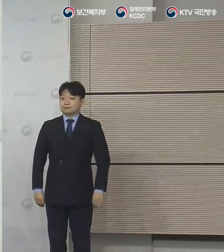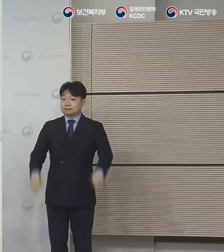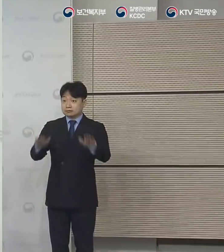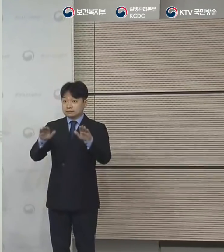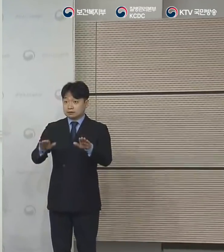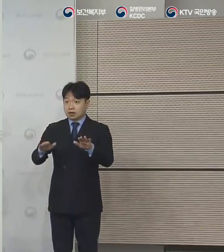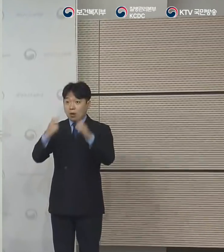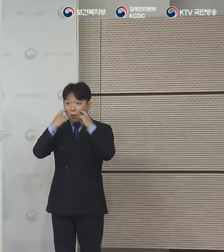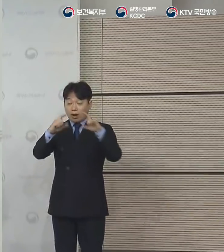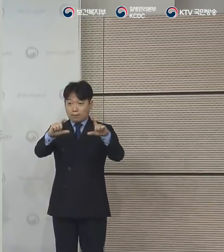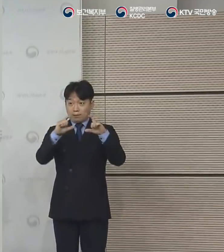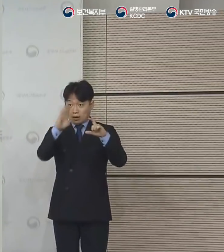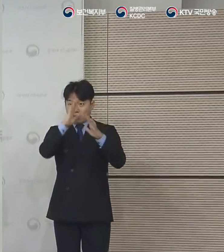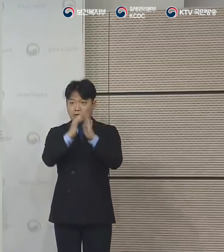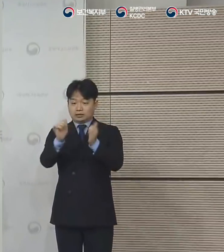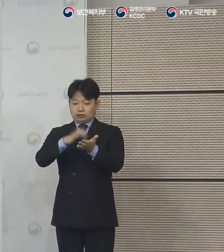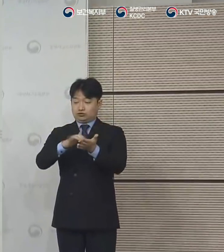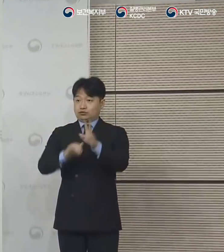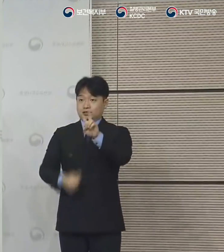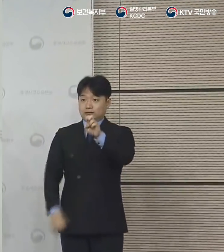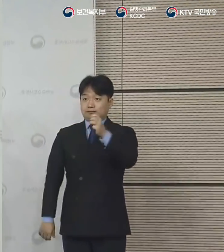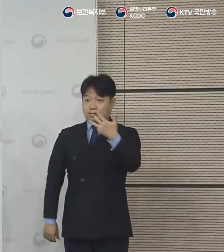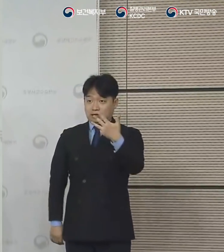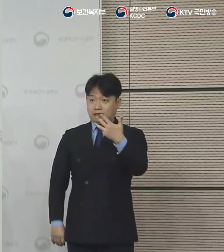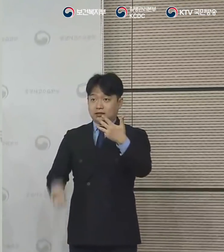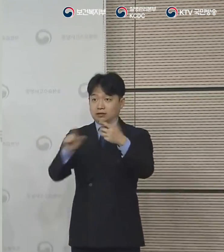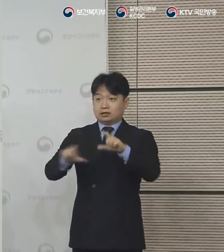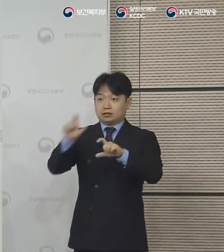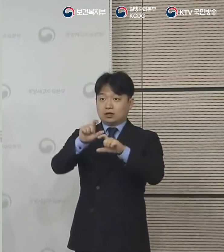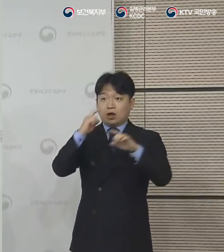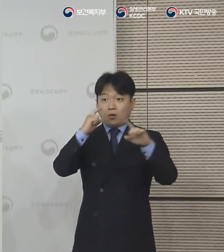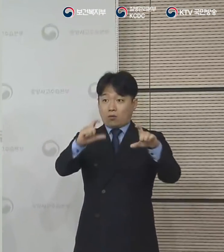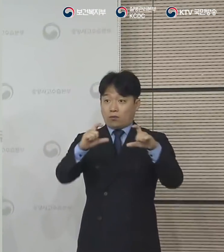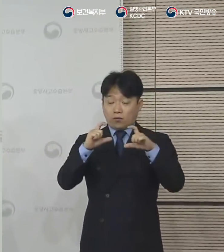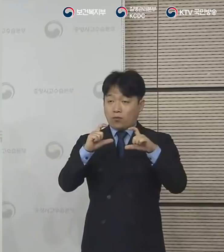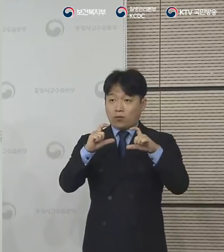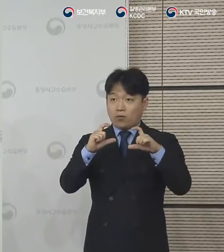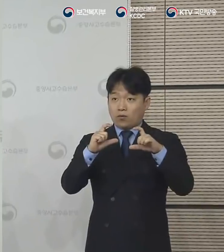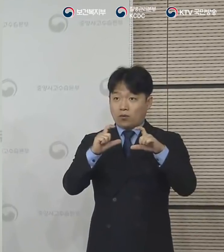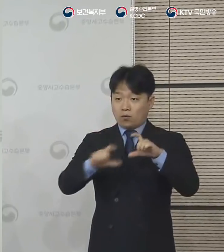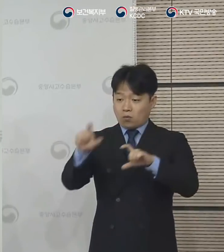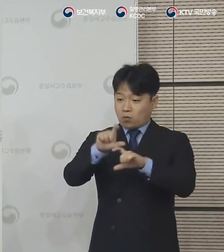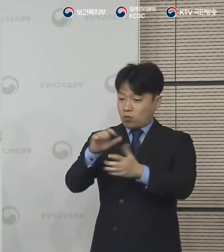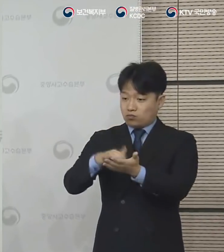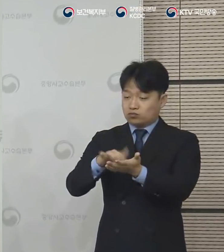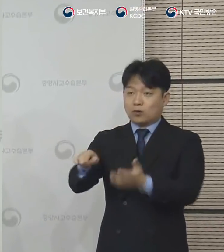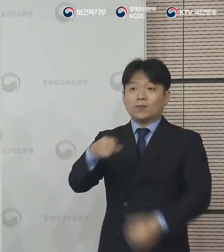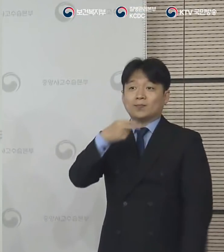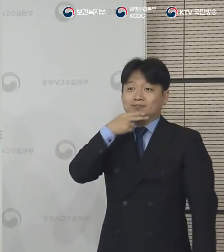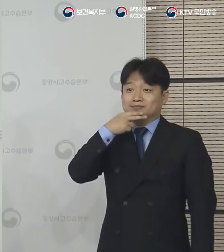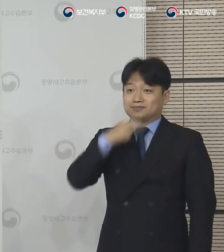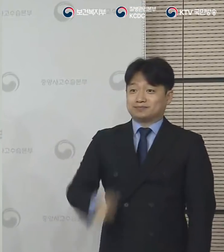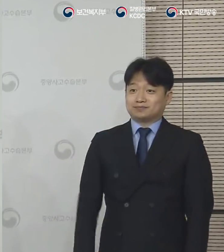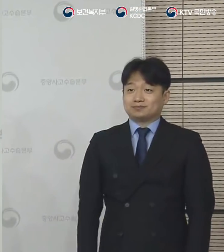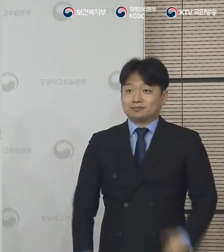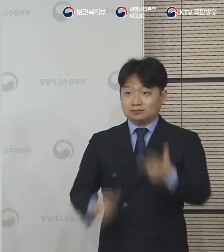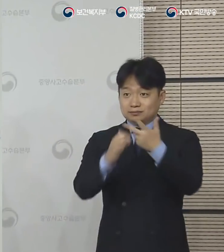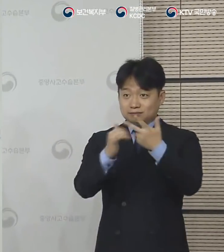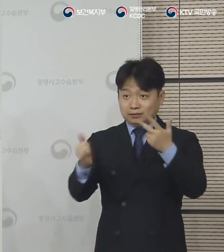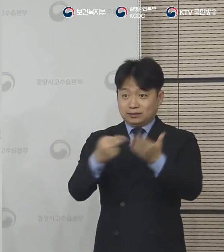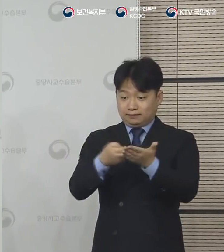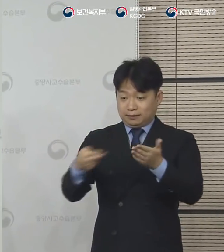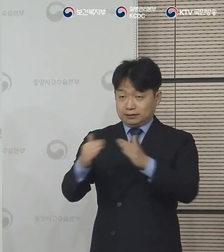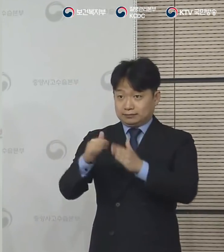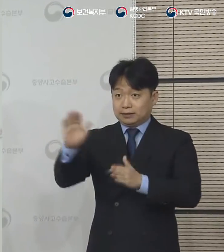현재 확진 환자는 28명으로 새로운 환자가 추가되고 있지 않고 있는 상황입니다. 7명이